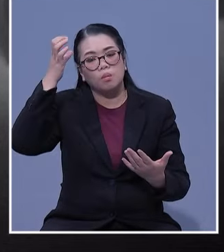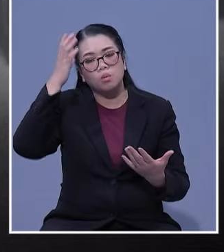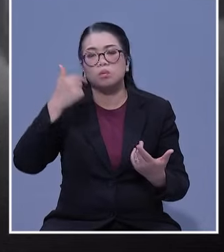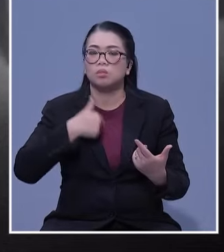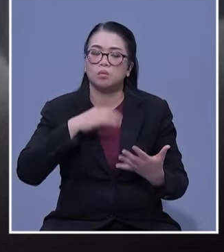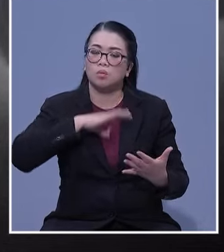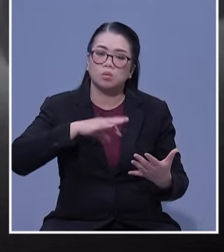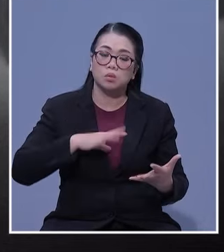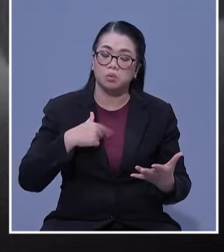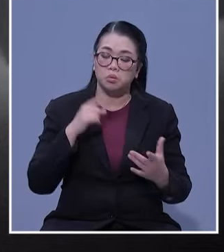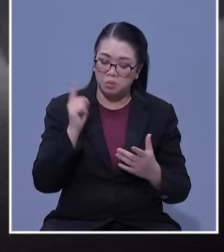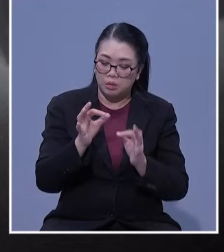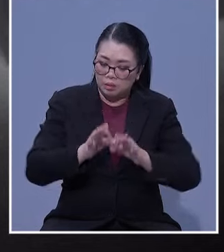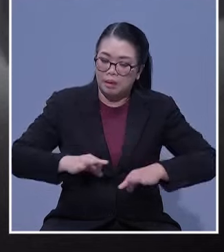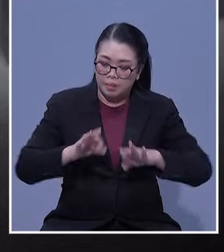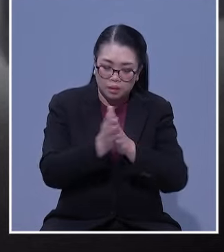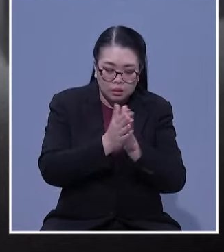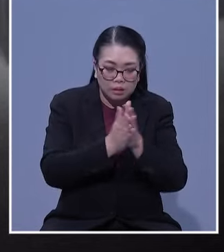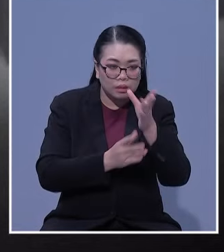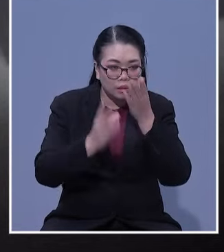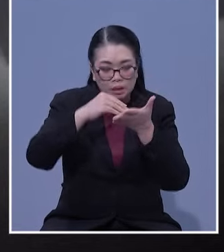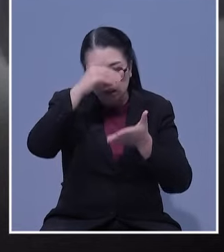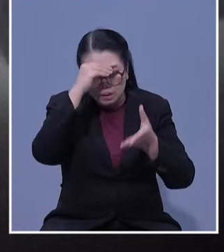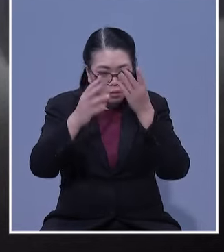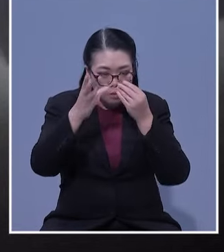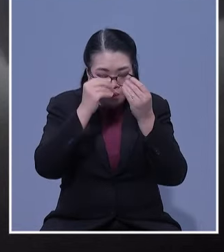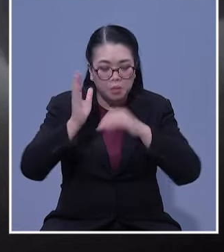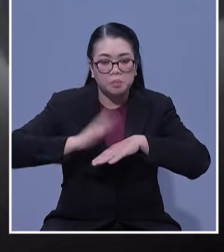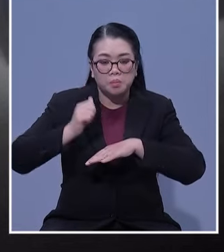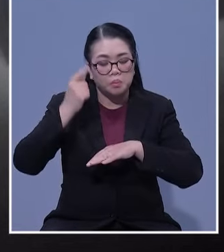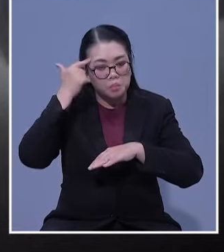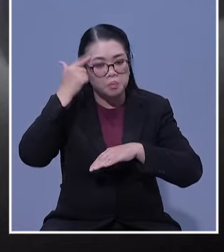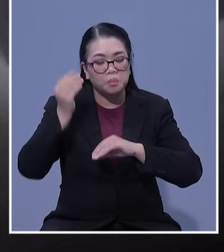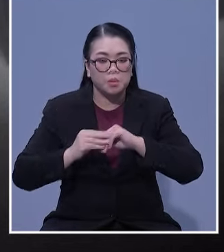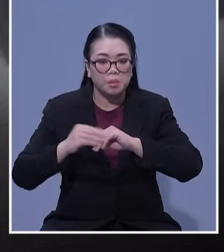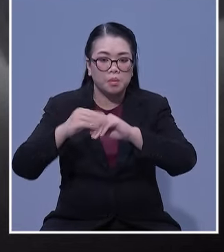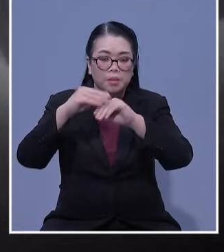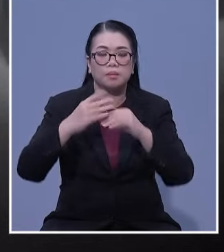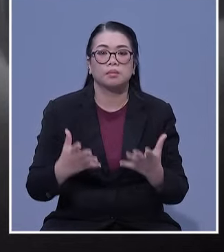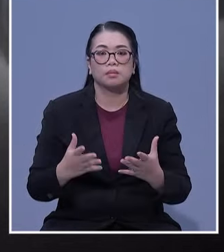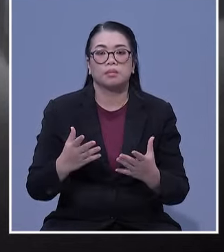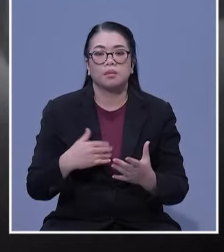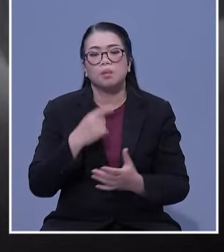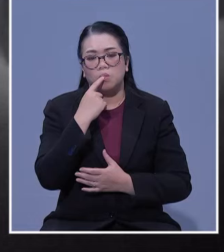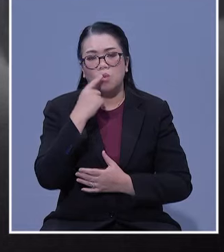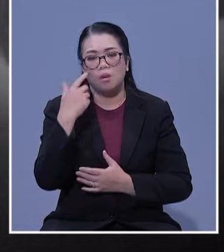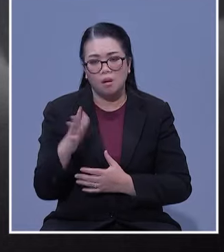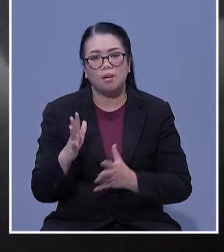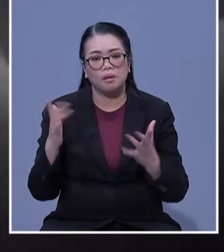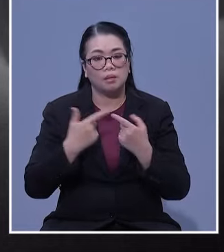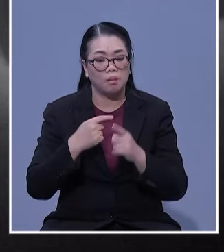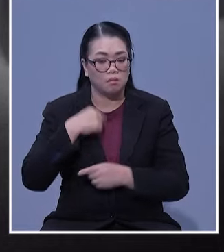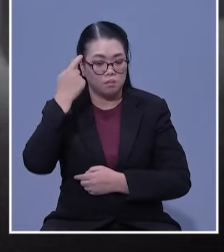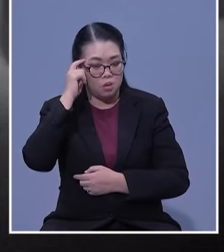เลยว่าเขาจำเป็นต้องเรียนรู้เพิ่มขึ้นอัสกิรกิหรืออะไรต่างๆพวกเนี้ยเราพูดกันเยอะนะครับแต่เราไม่